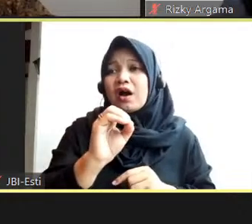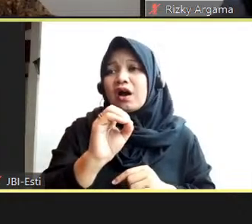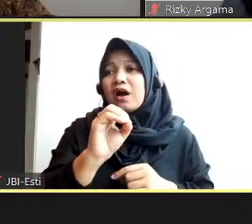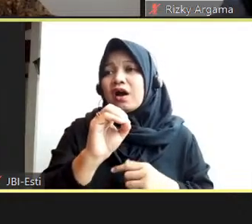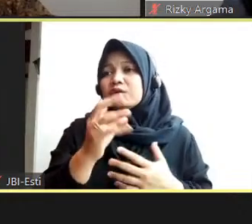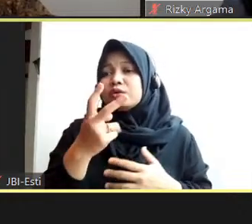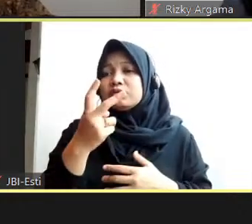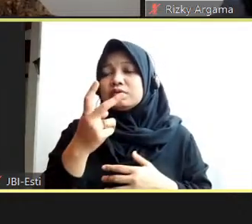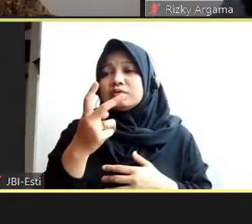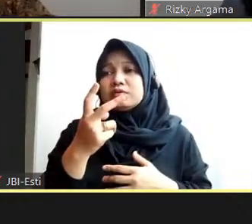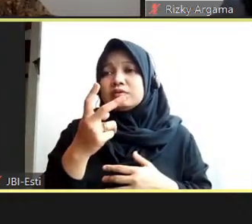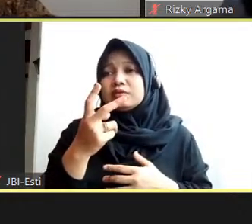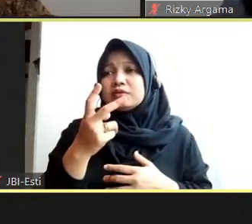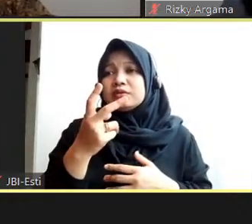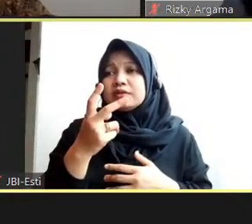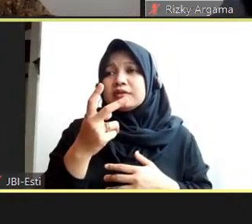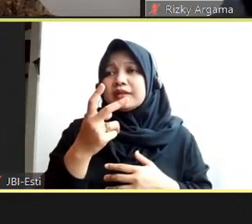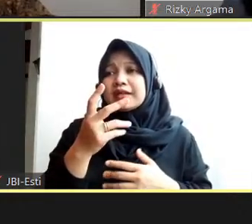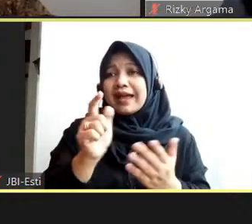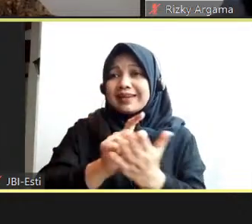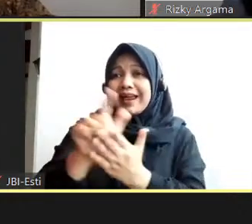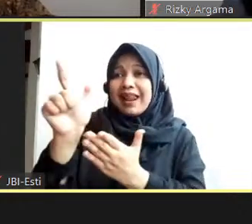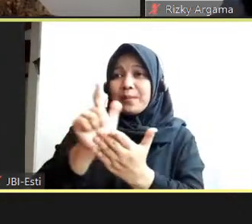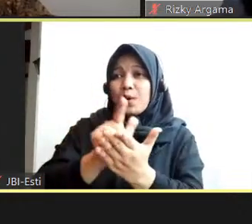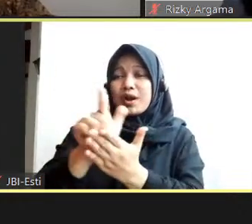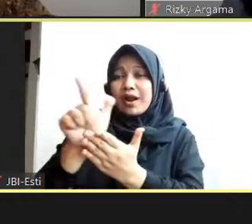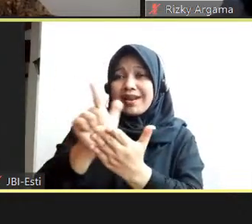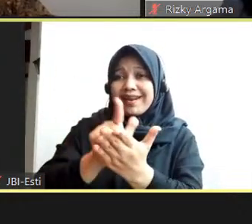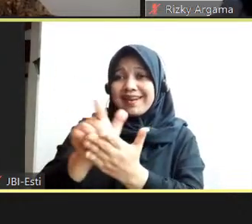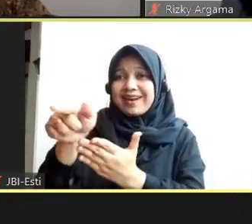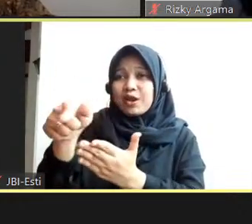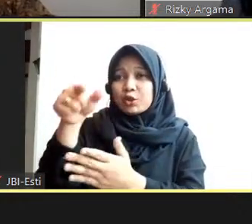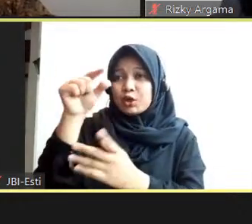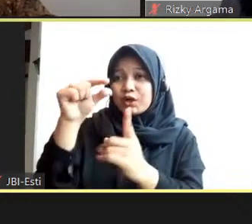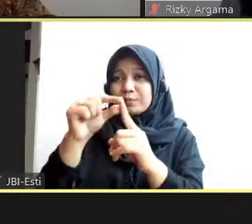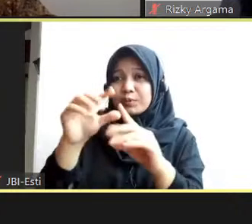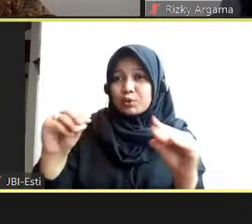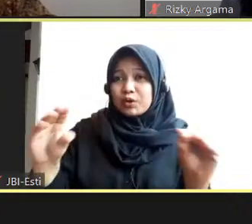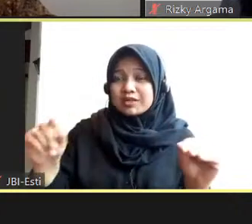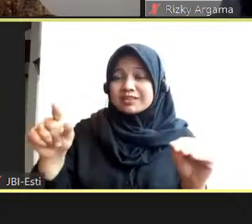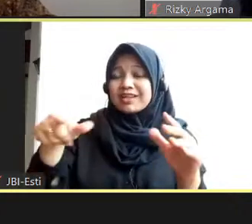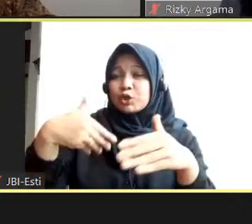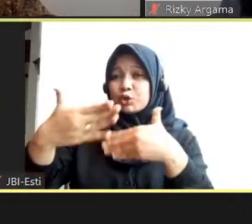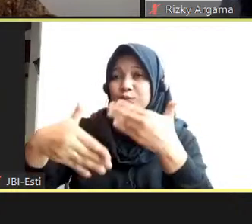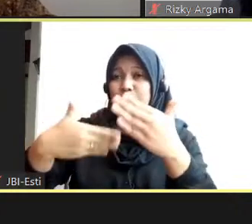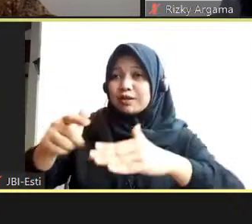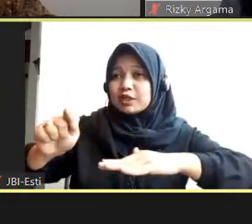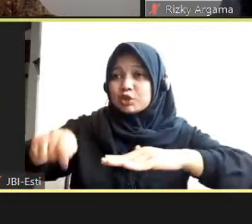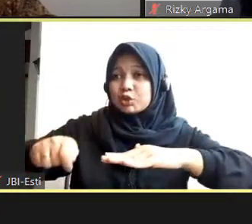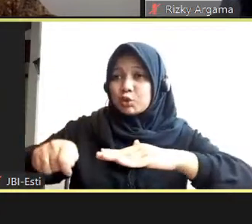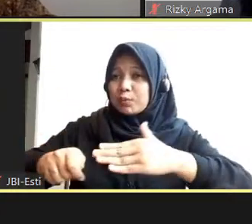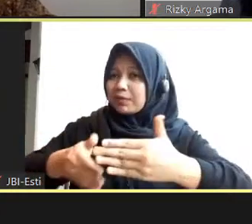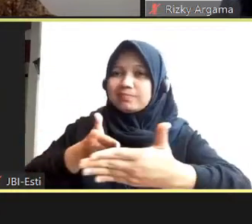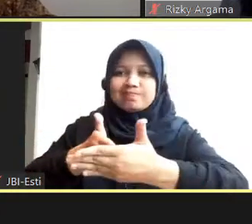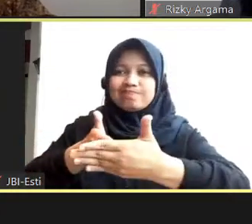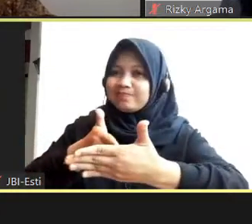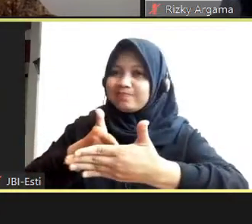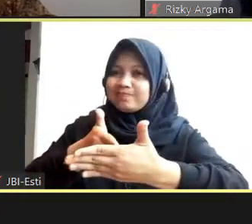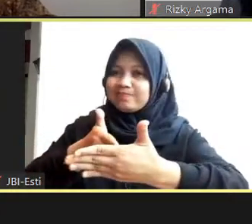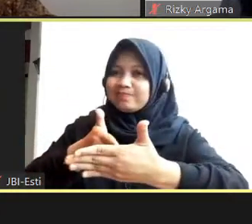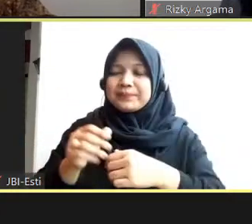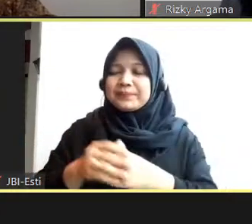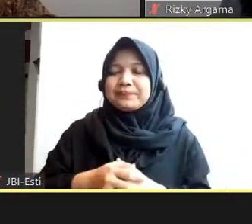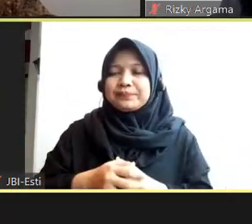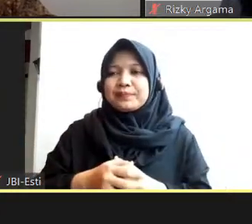pelaporan-pelaporan yang sudah diajukan kepada aparat sebagai mekanisme hukum yang ingin kita tempuh, itu juga terhambat. Tetapi ini kan